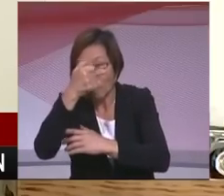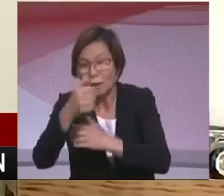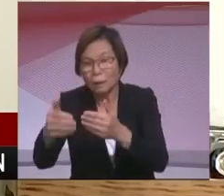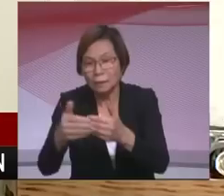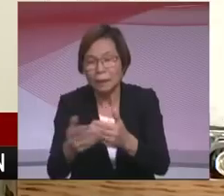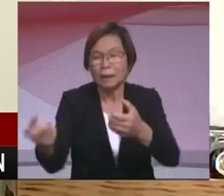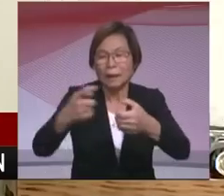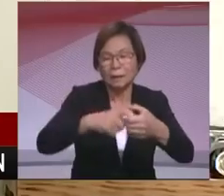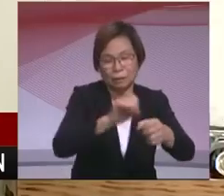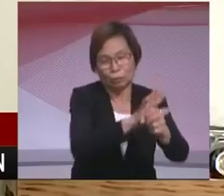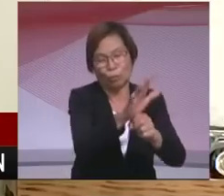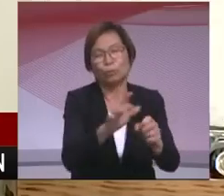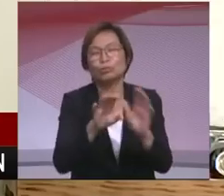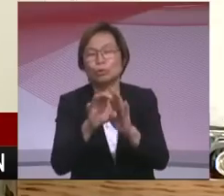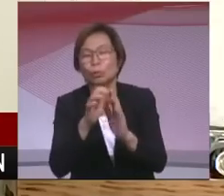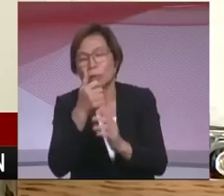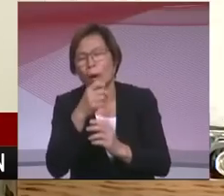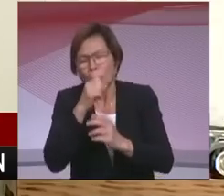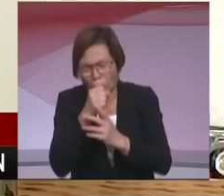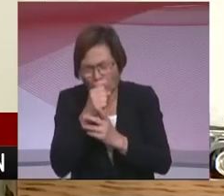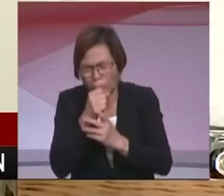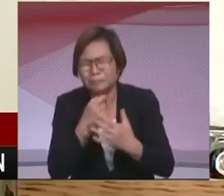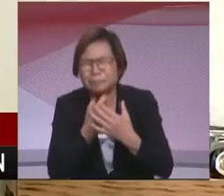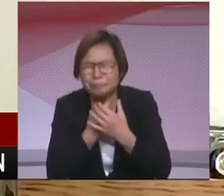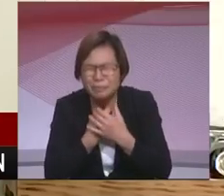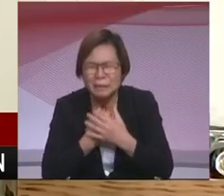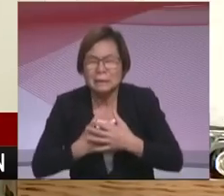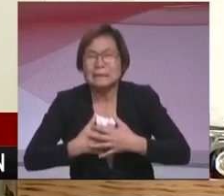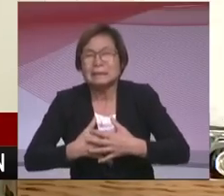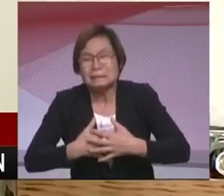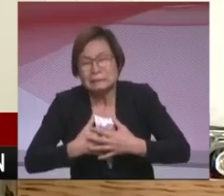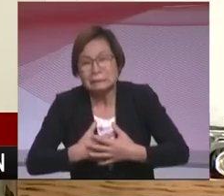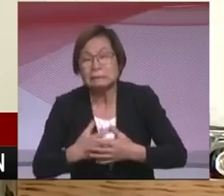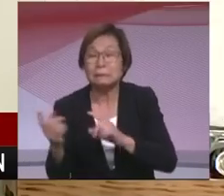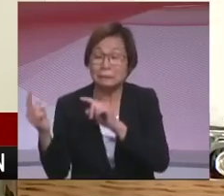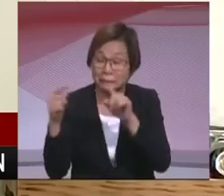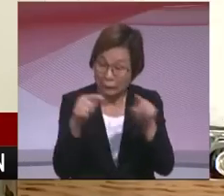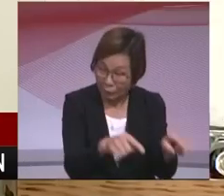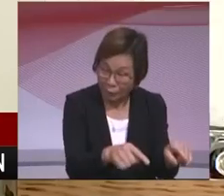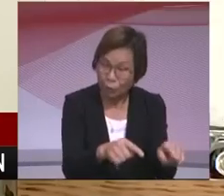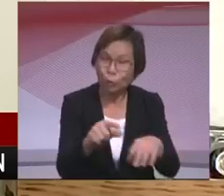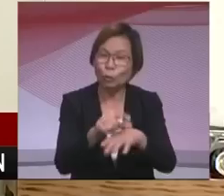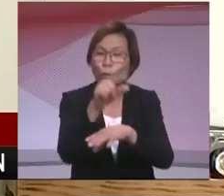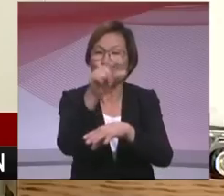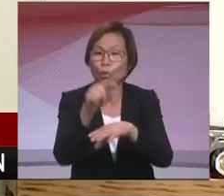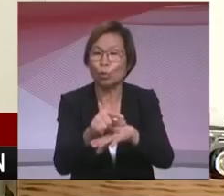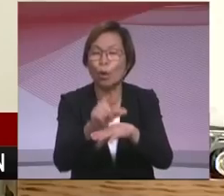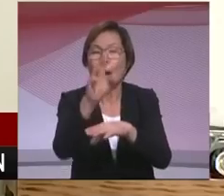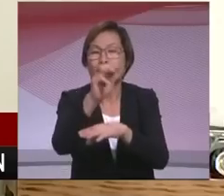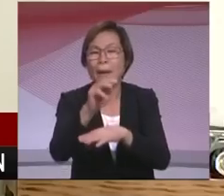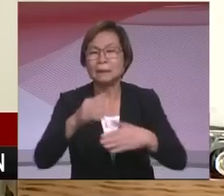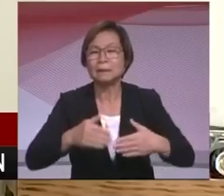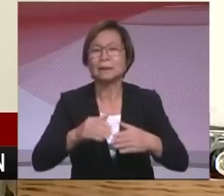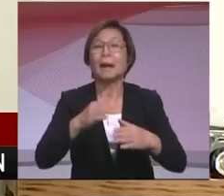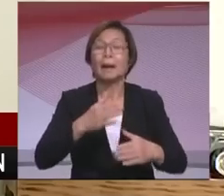dengan COVID-19 seperti batuk, sakit tekak dan sesak nafas. Kehadiran mesti menggunakan aplikasi